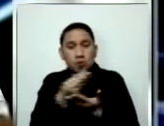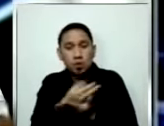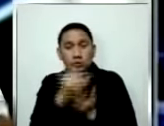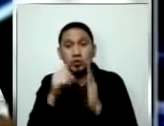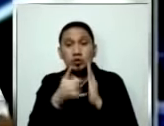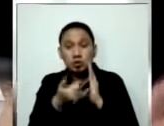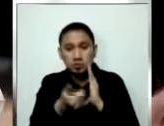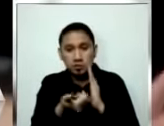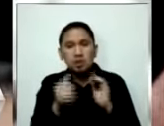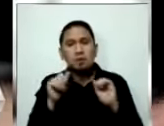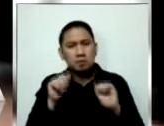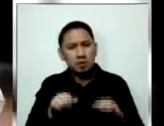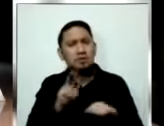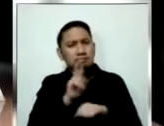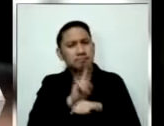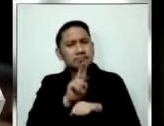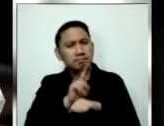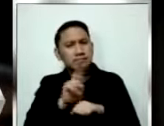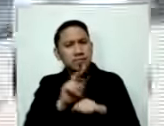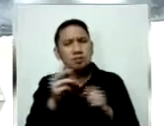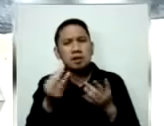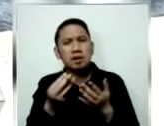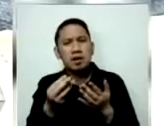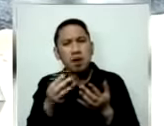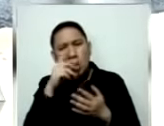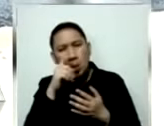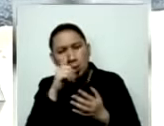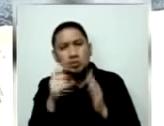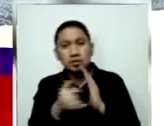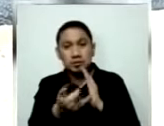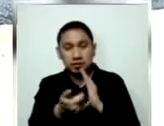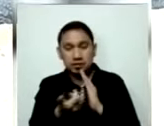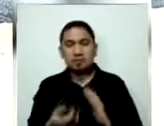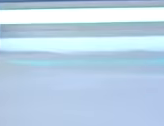ng mga jeepneys. Maki Pulido nakatutok, 24 oras.